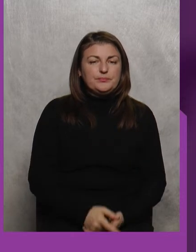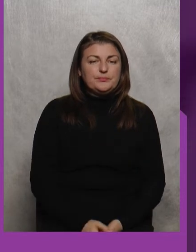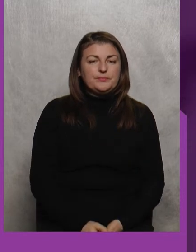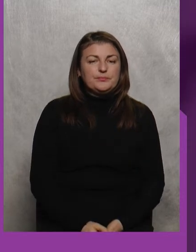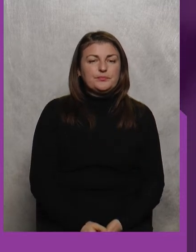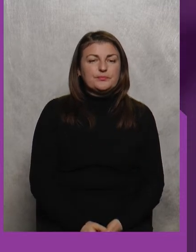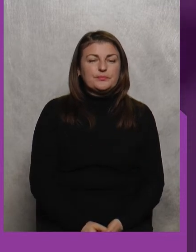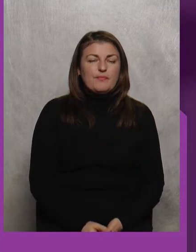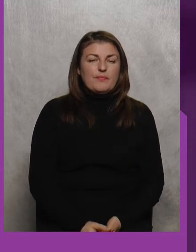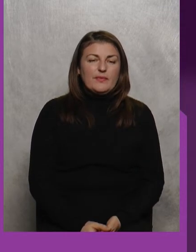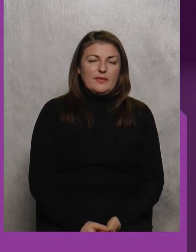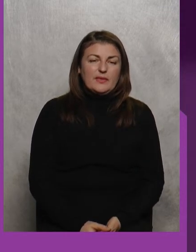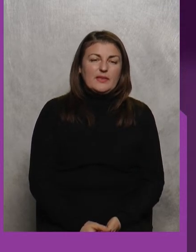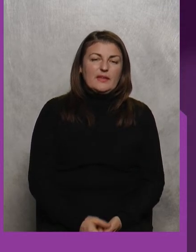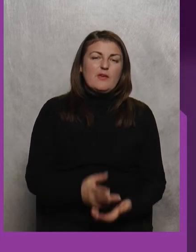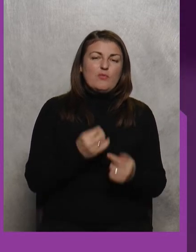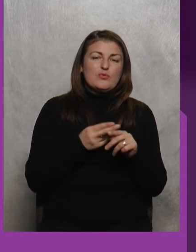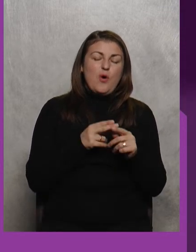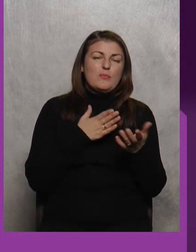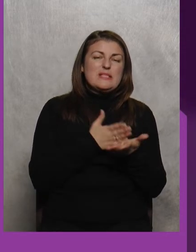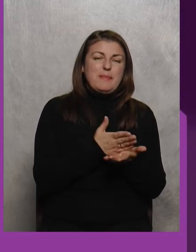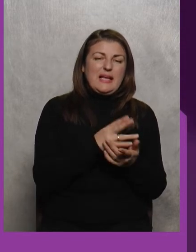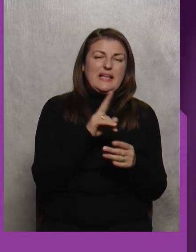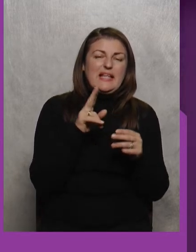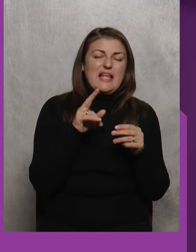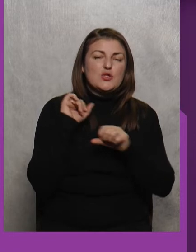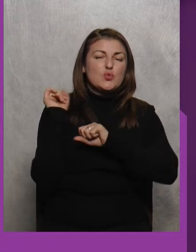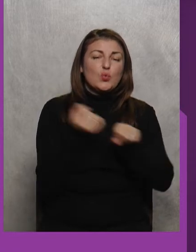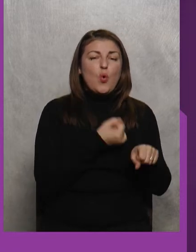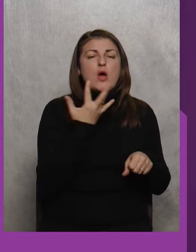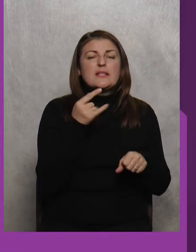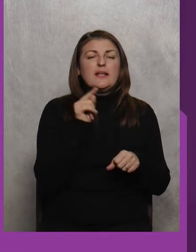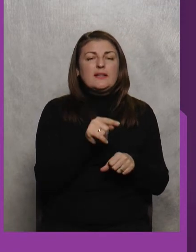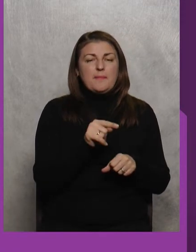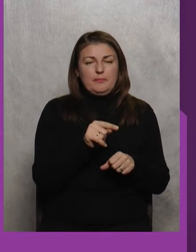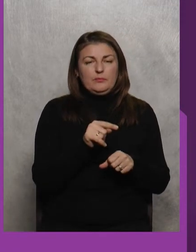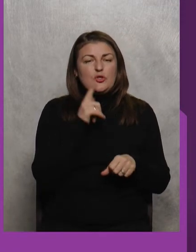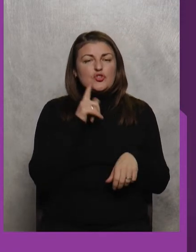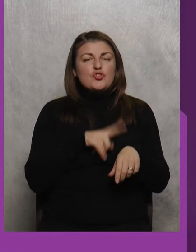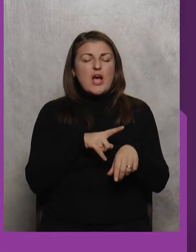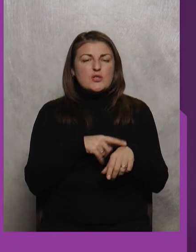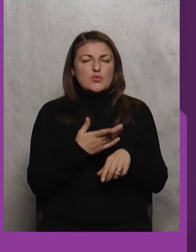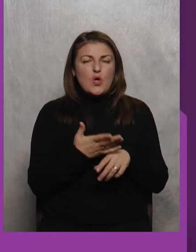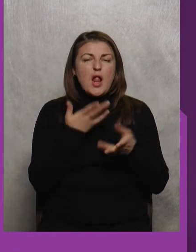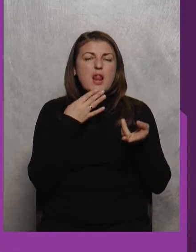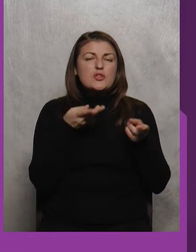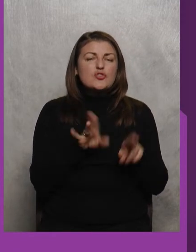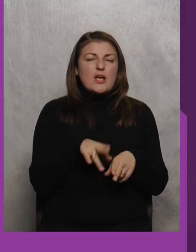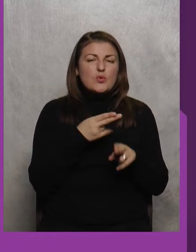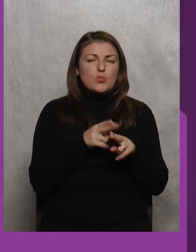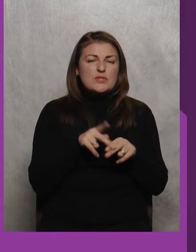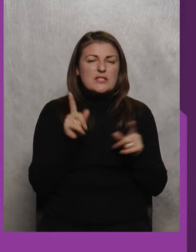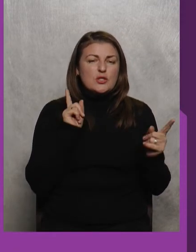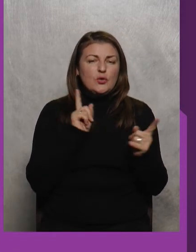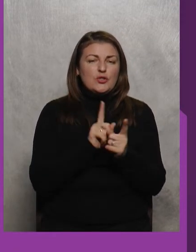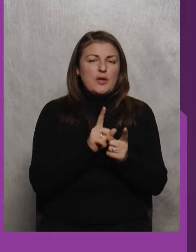Спектрі Скажімо Так У цьому спектрі Дзюдо Скільки там Часу Лишається Оці